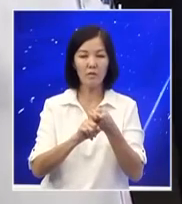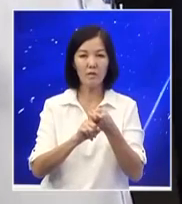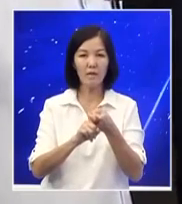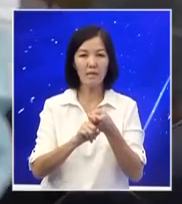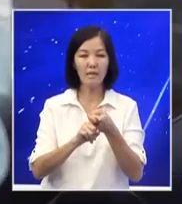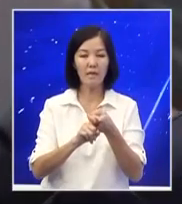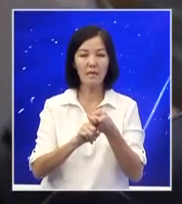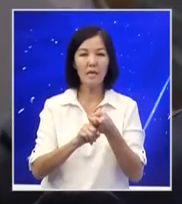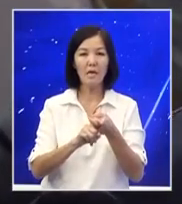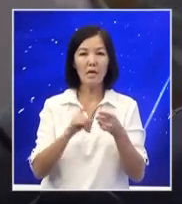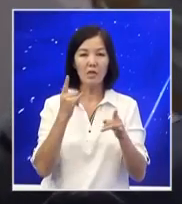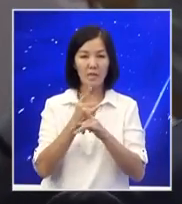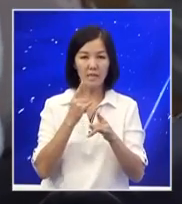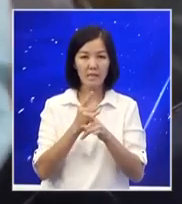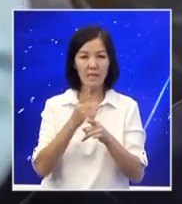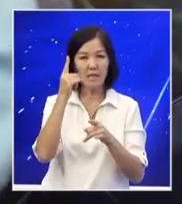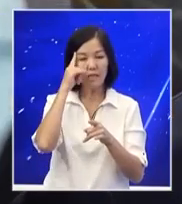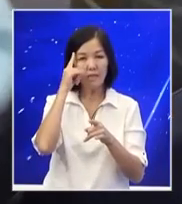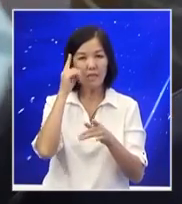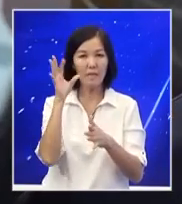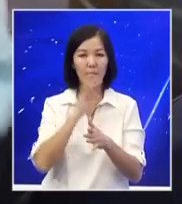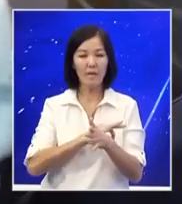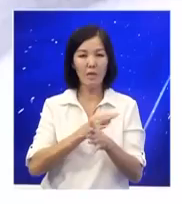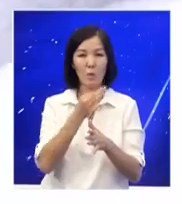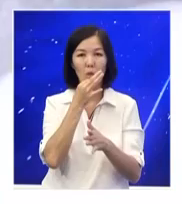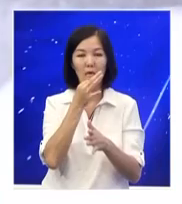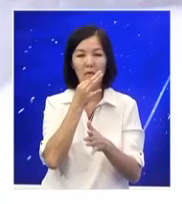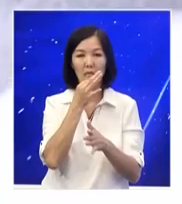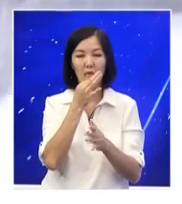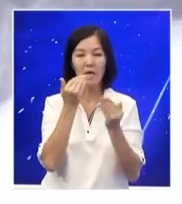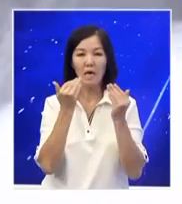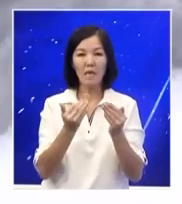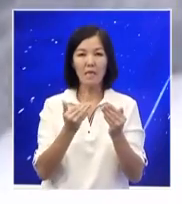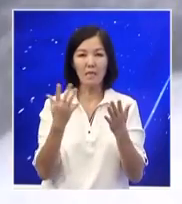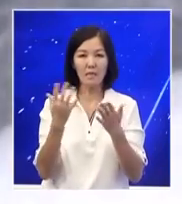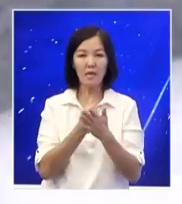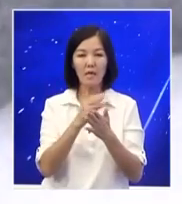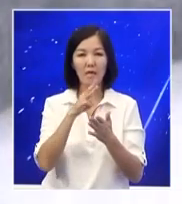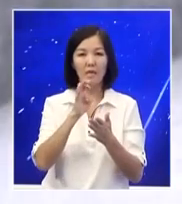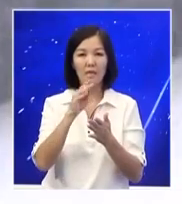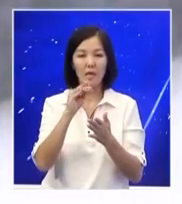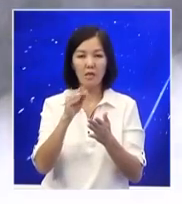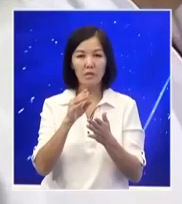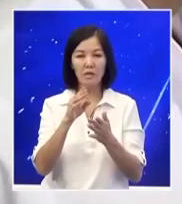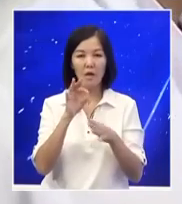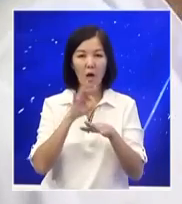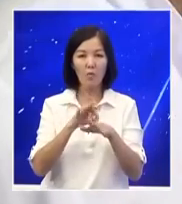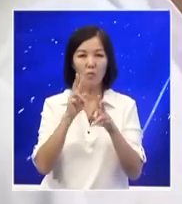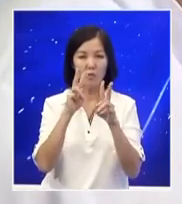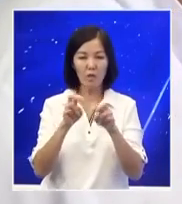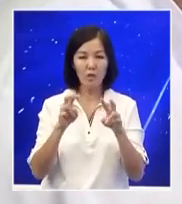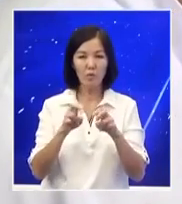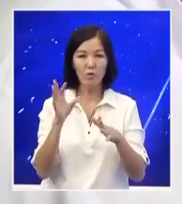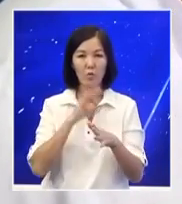интеллекттің пайдаланылуы. Бұған дейін онкоауруларды ерте кезде анықтайтын құрылғы енді тәж вирусын тексеруде қолданылады.